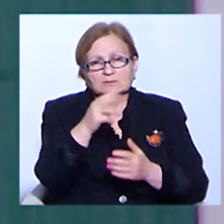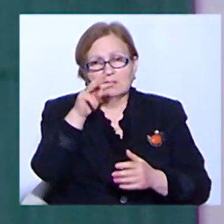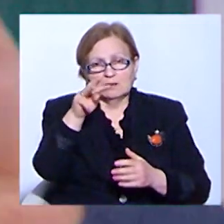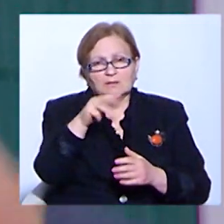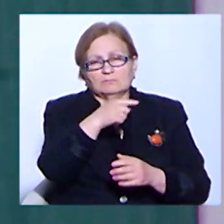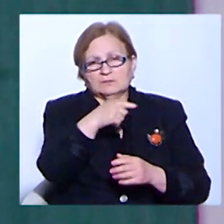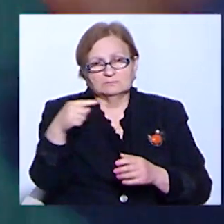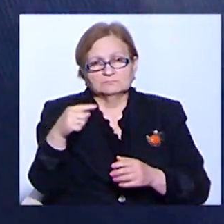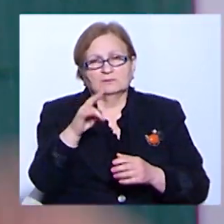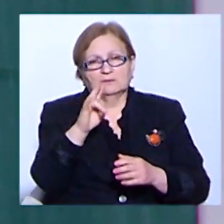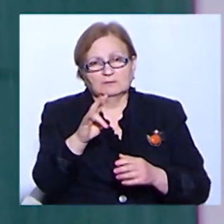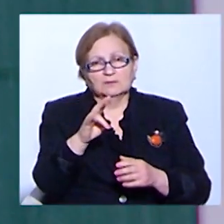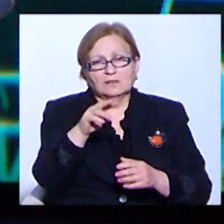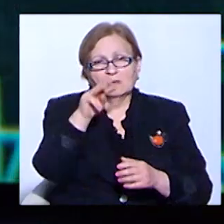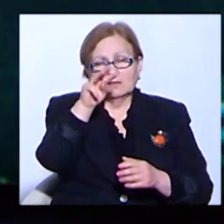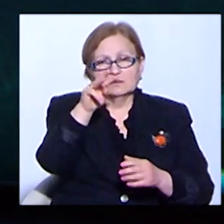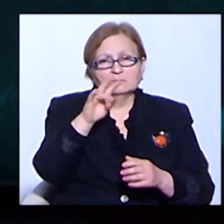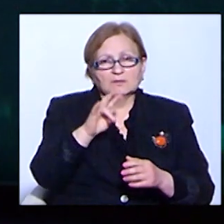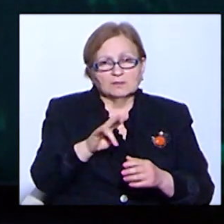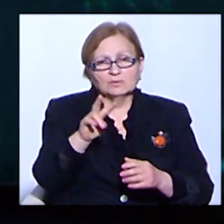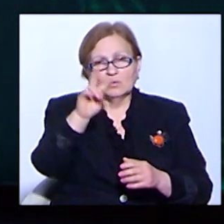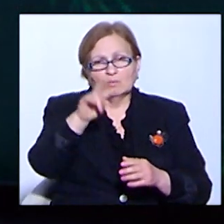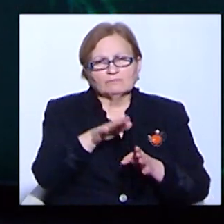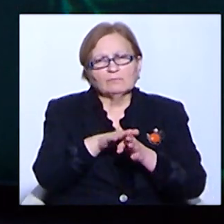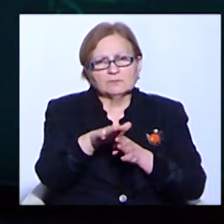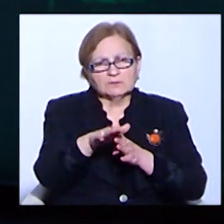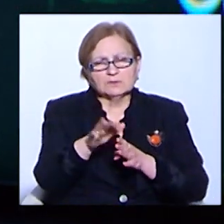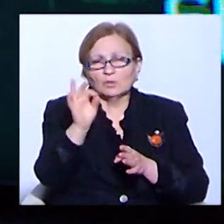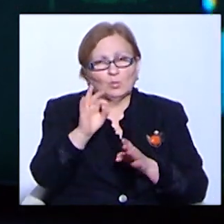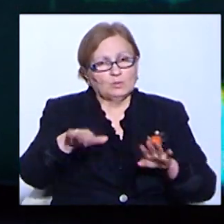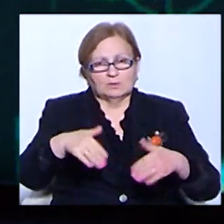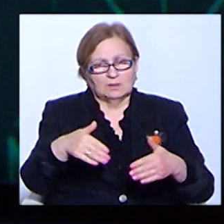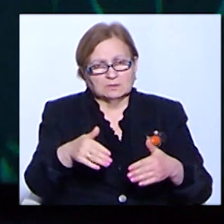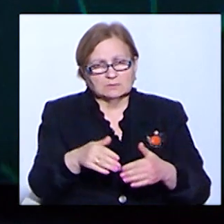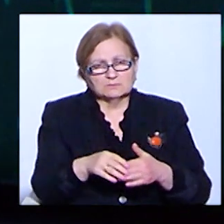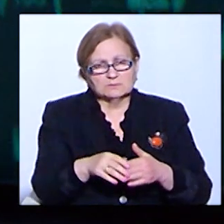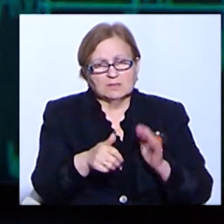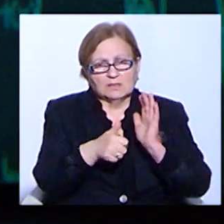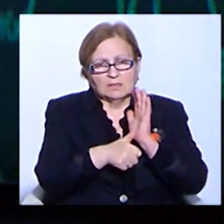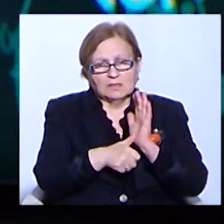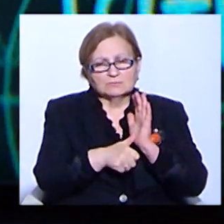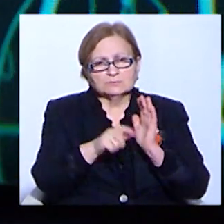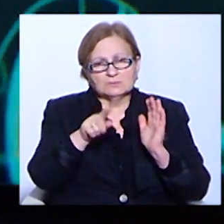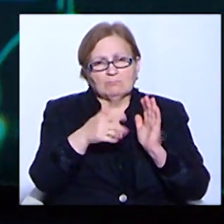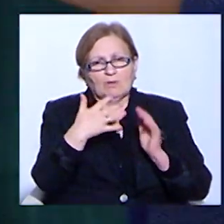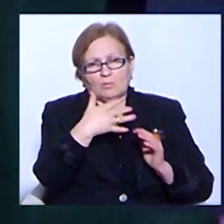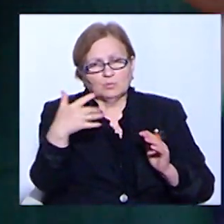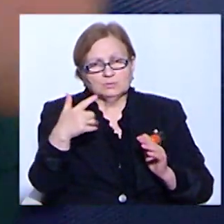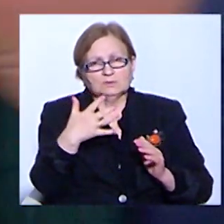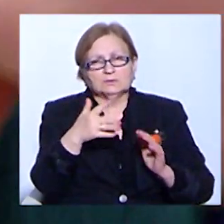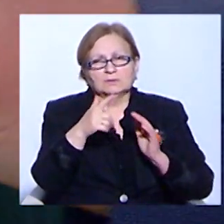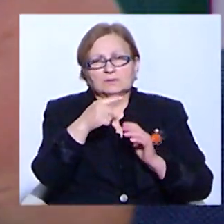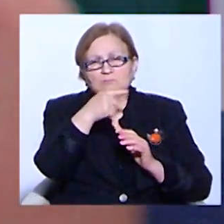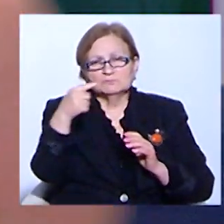აი m-ი n-ზე, სადაც m-ი და n-ი არის მთელი და n-ი არ არის 0. ნუ მაგალითად 6 მე-5-დი